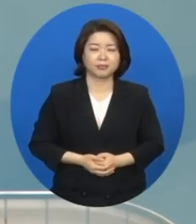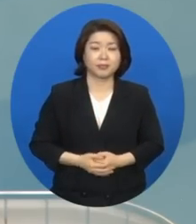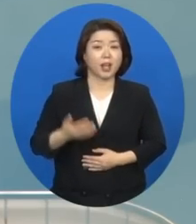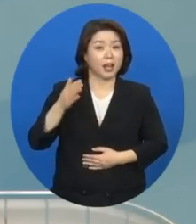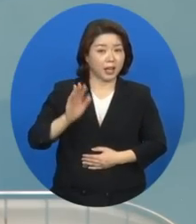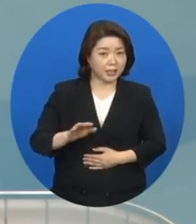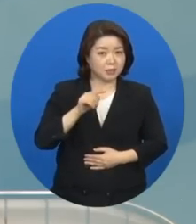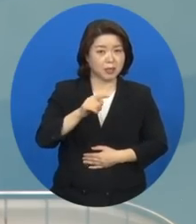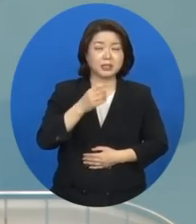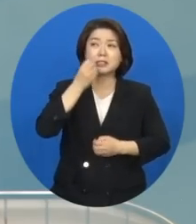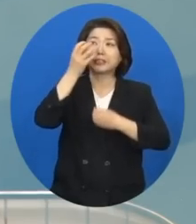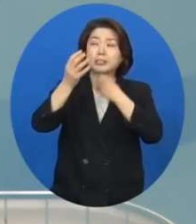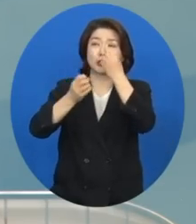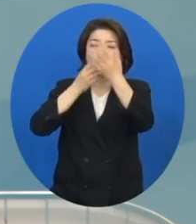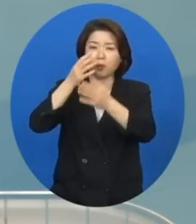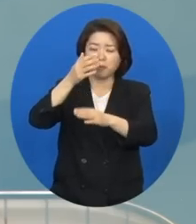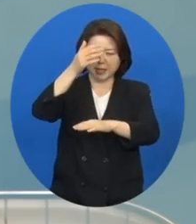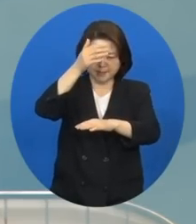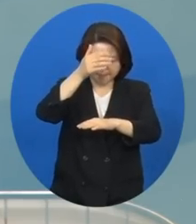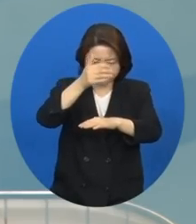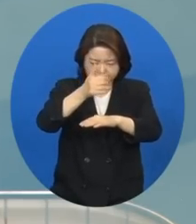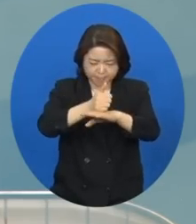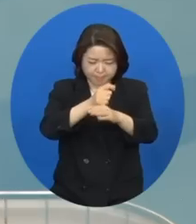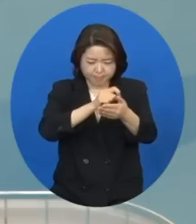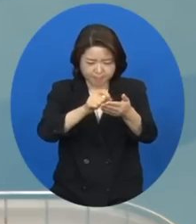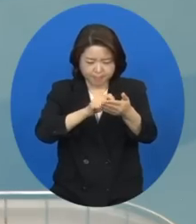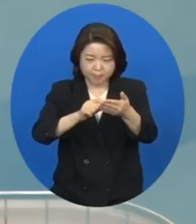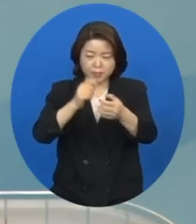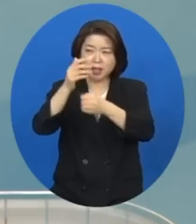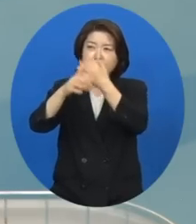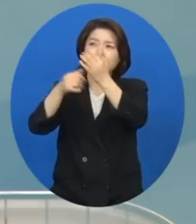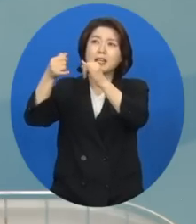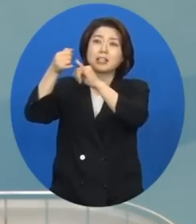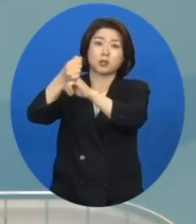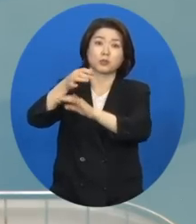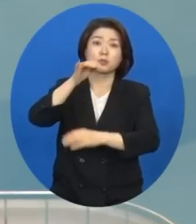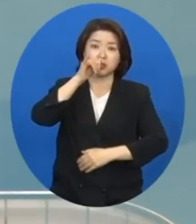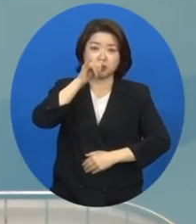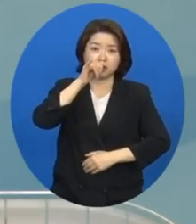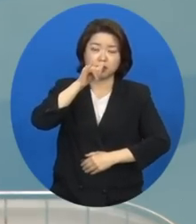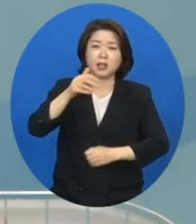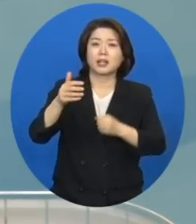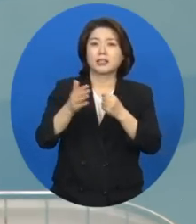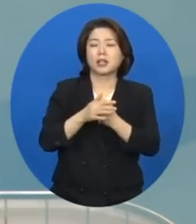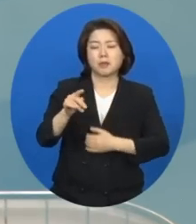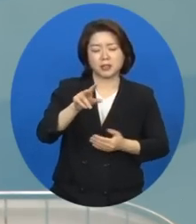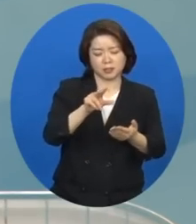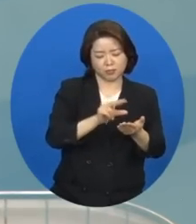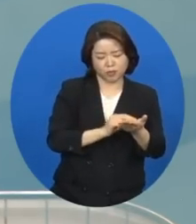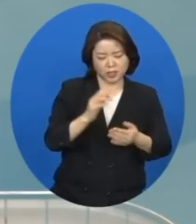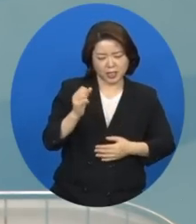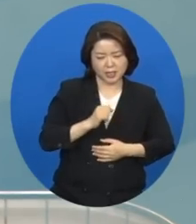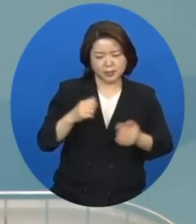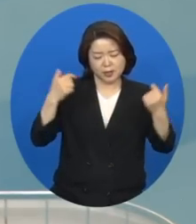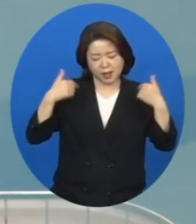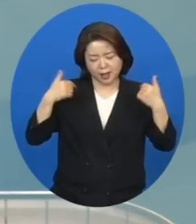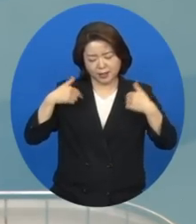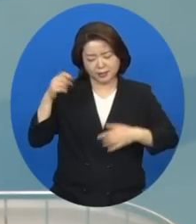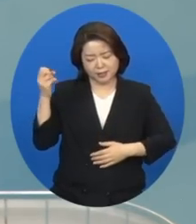하지만 그 고백으로 결론 내기로 하나님과 약속했잖아요. 그래서 그 문제를 가지고 다시